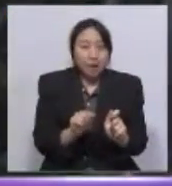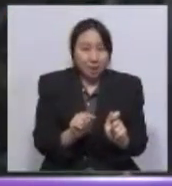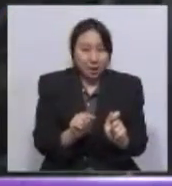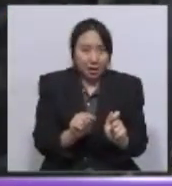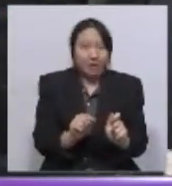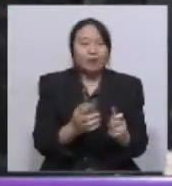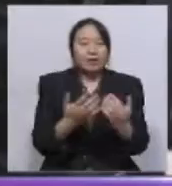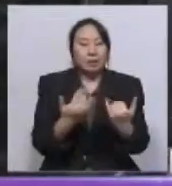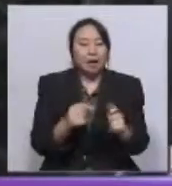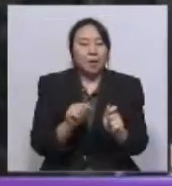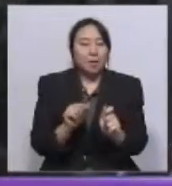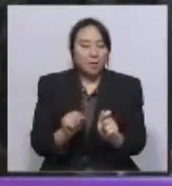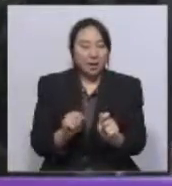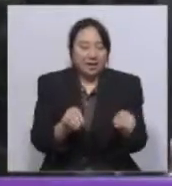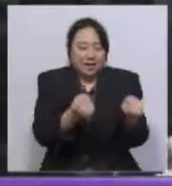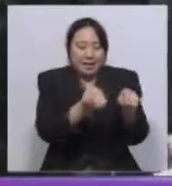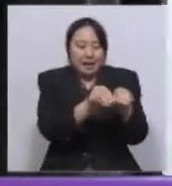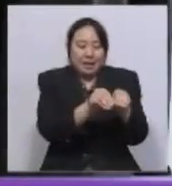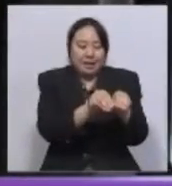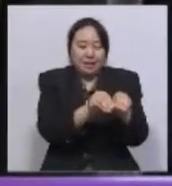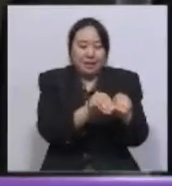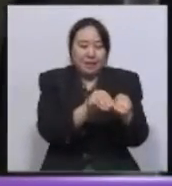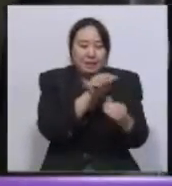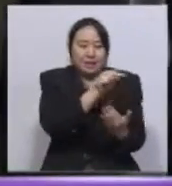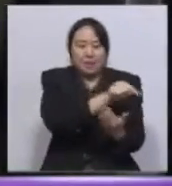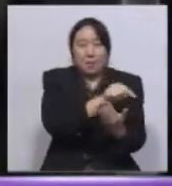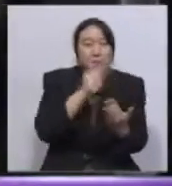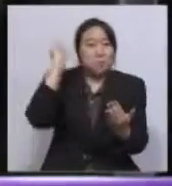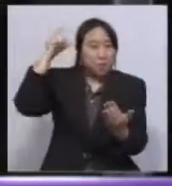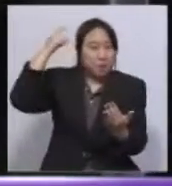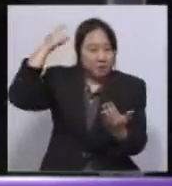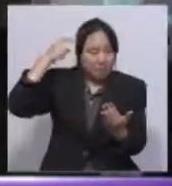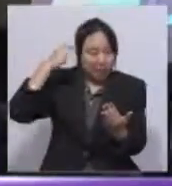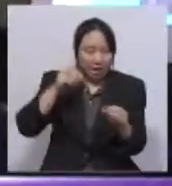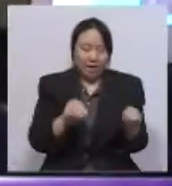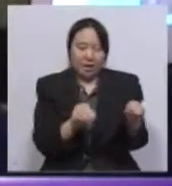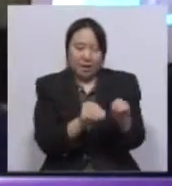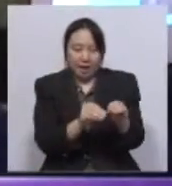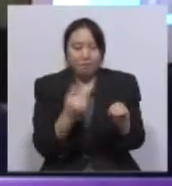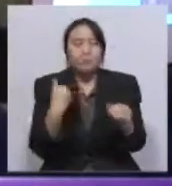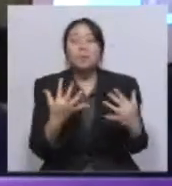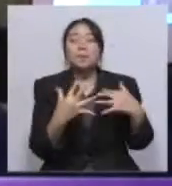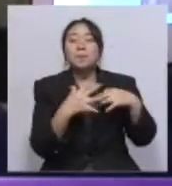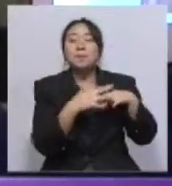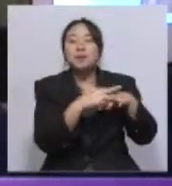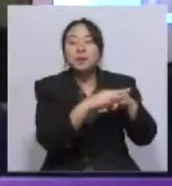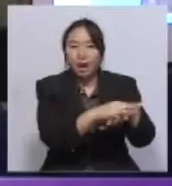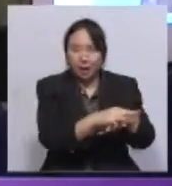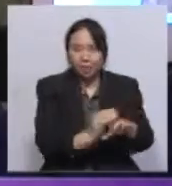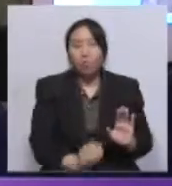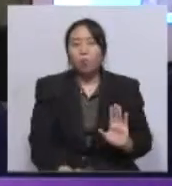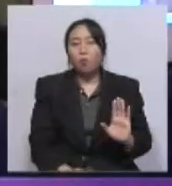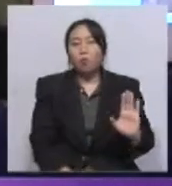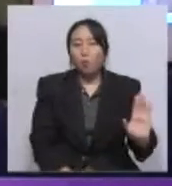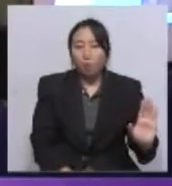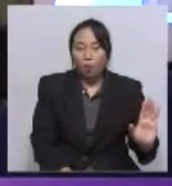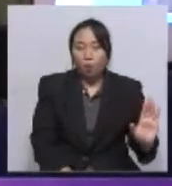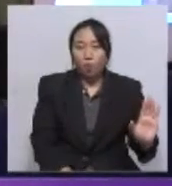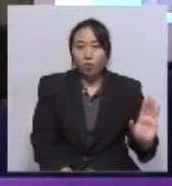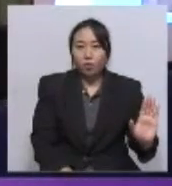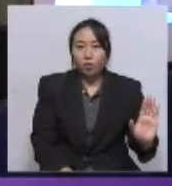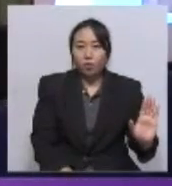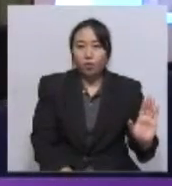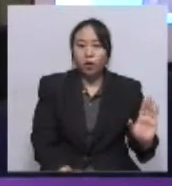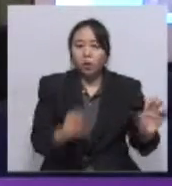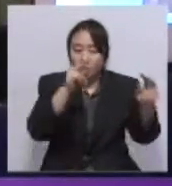ตอำเภอละอุ่นซึ่งมีติดกับบุรีแถวนี้ครับก็มีการประสานกันกับฝ่ายของท